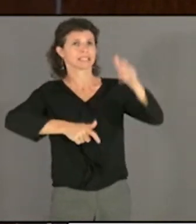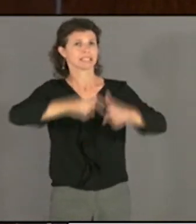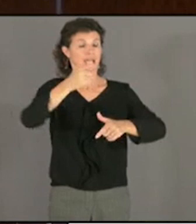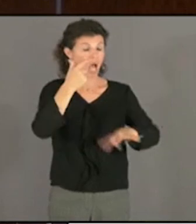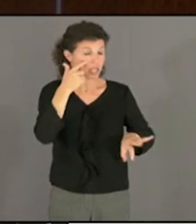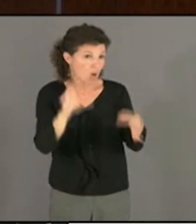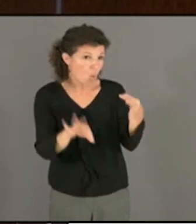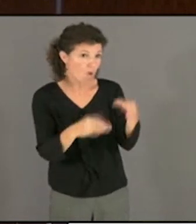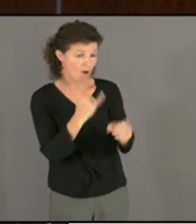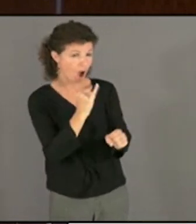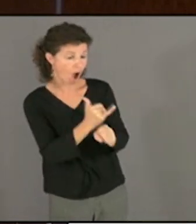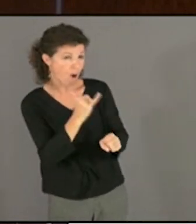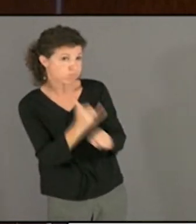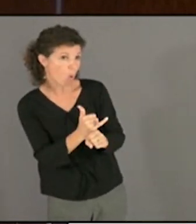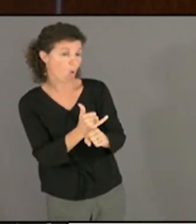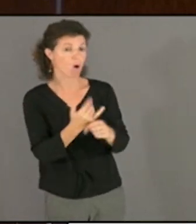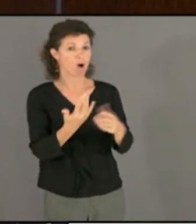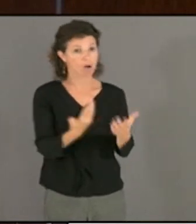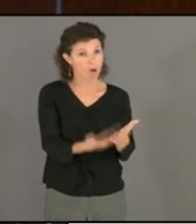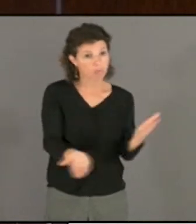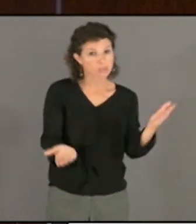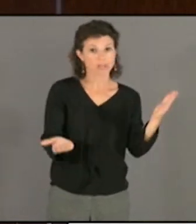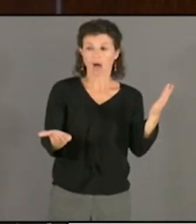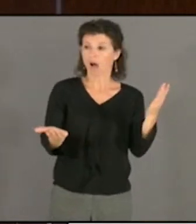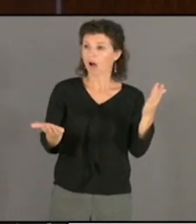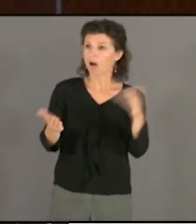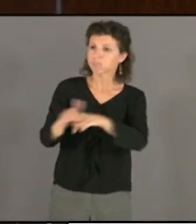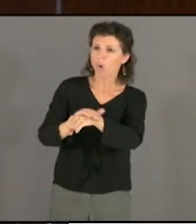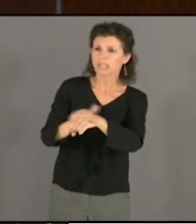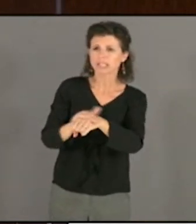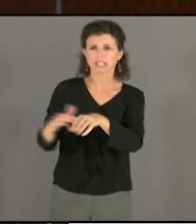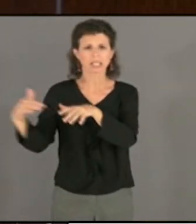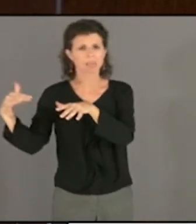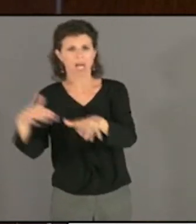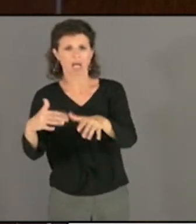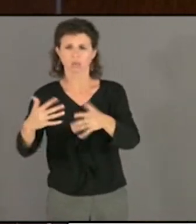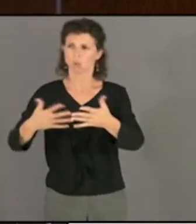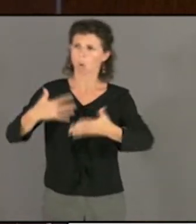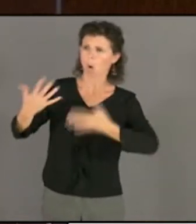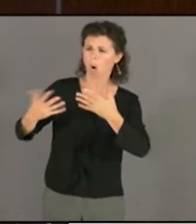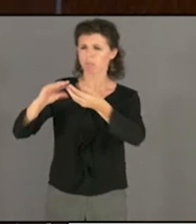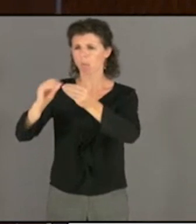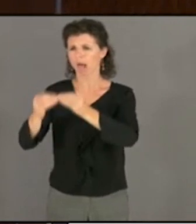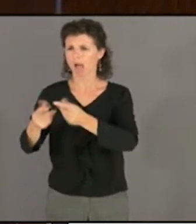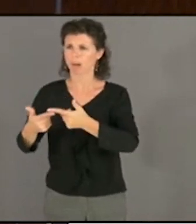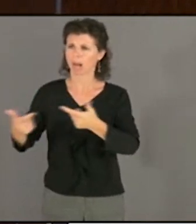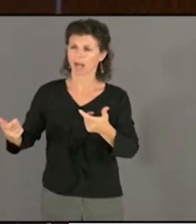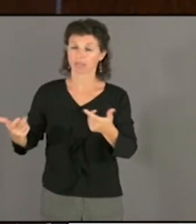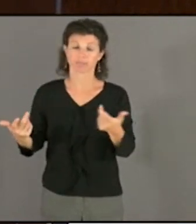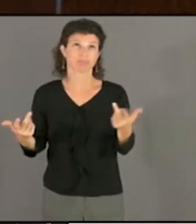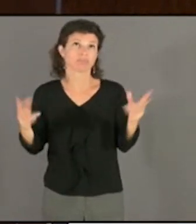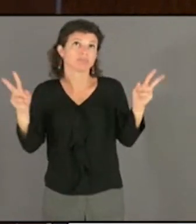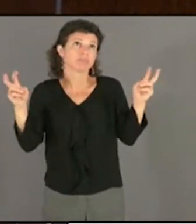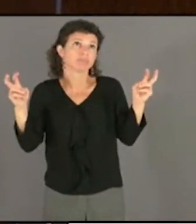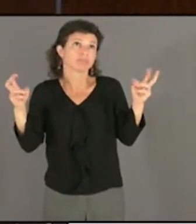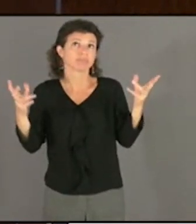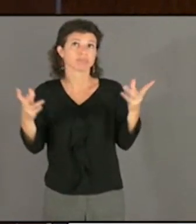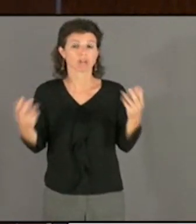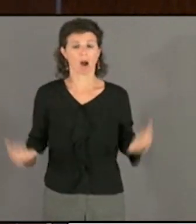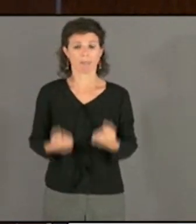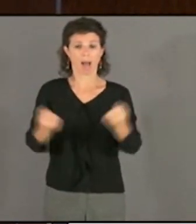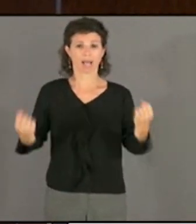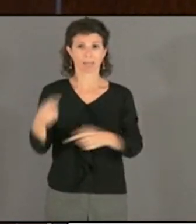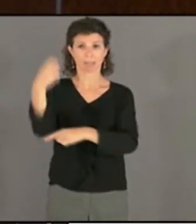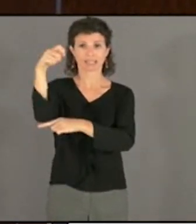sur certains médias, à dénoncer la politique d'immigration. Nous sommes en pré-campagne électorale présidentielle. Mais au moins, vous assumez, c'est clair. Alors, je